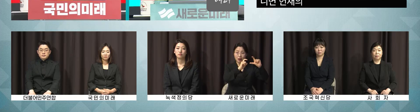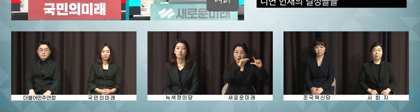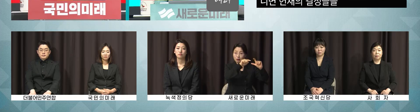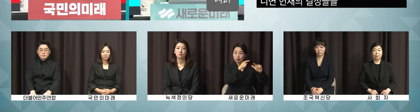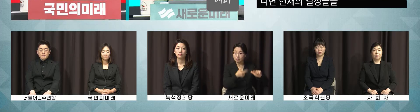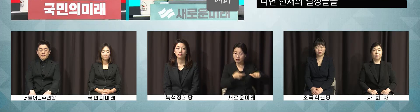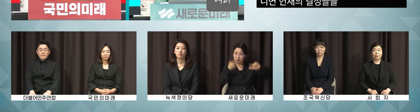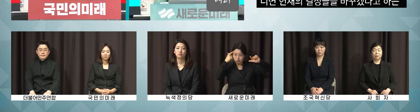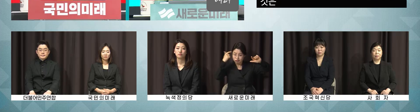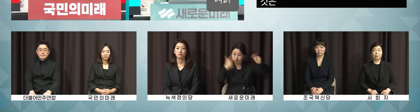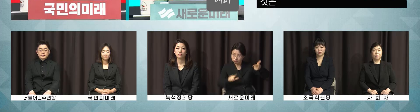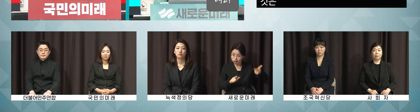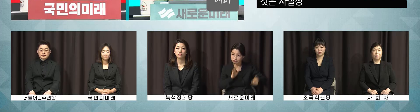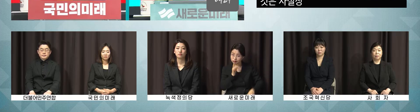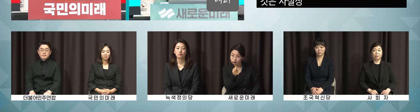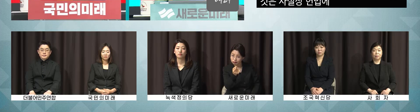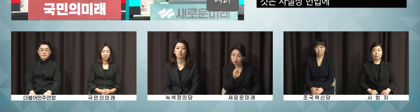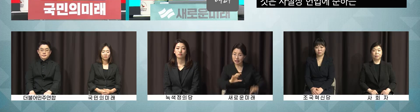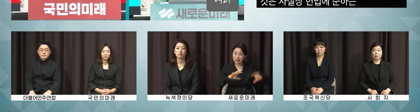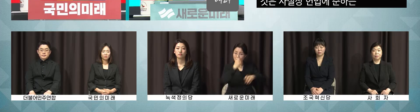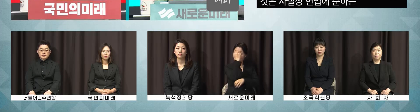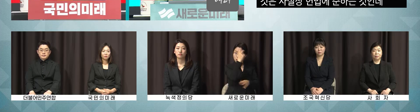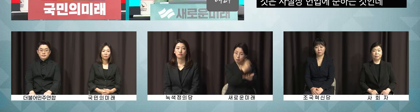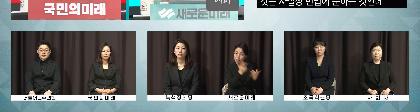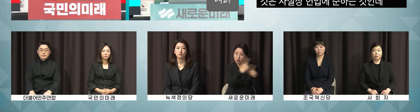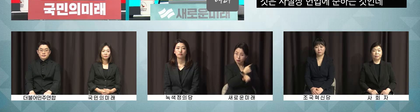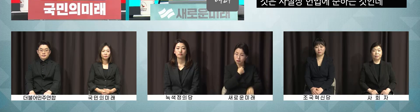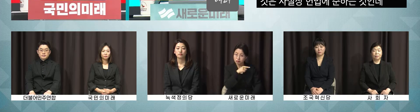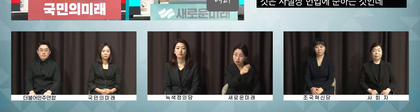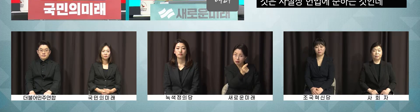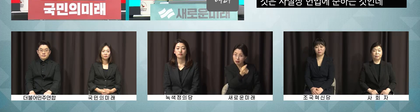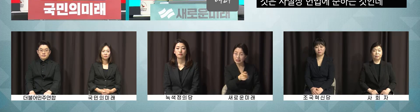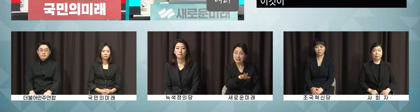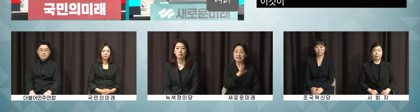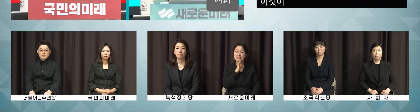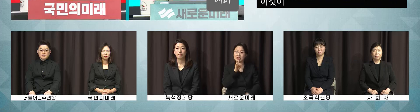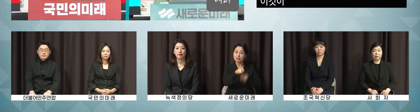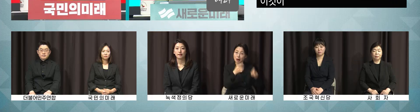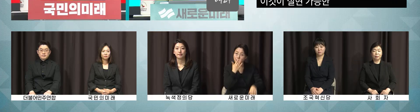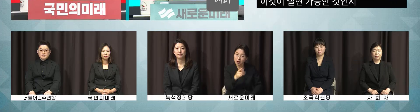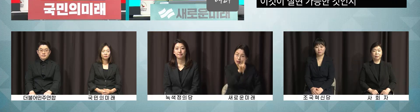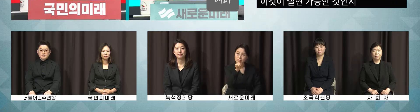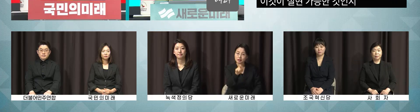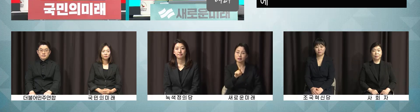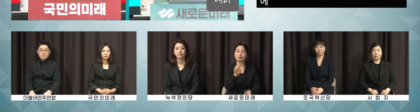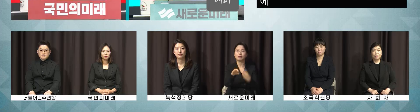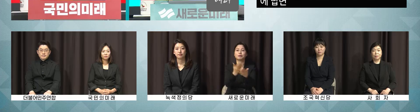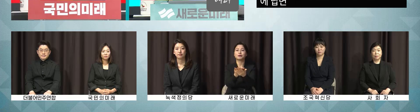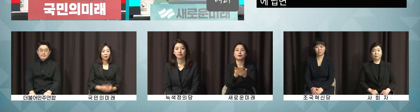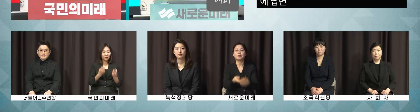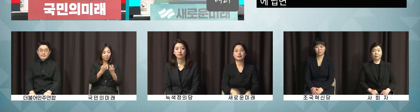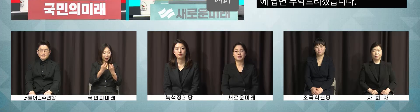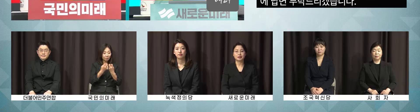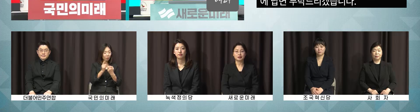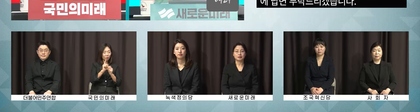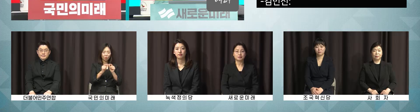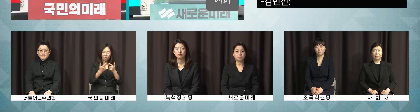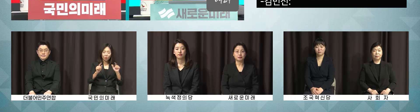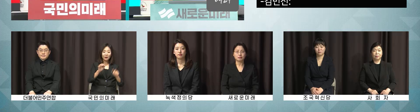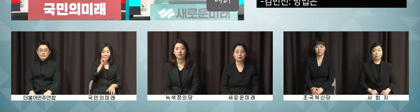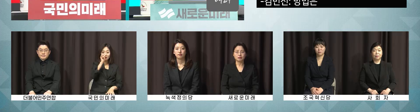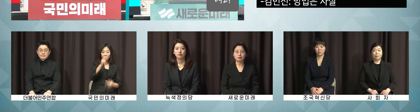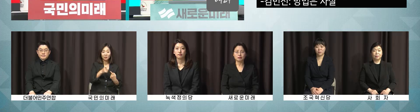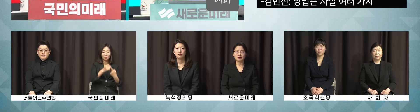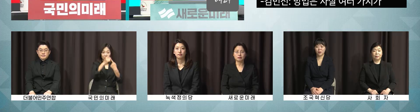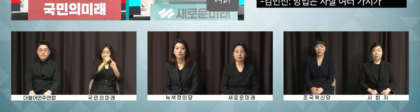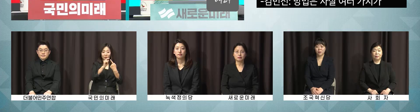헌법에 준하는 것인데 과연 이것이 실현 가능한 것인지 국민의 미래에 답변 부탁드리겠습니다. 네, 방법은 사실 여러 가지가 있습니다. 첫